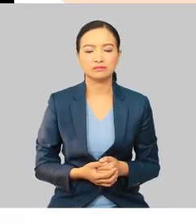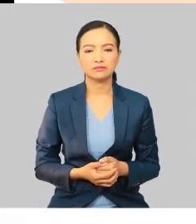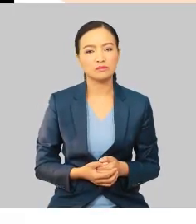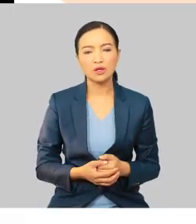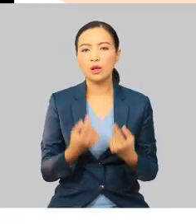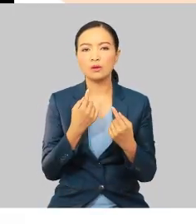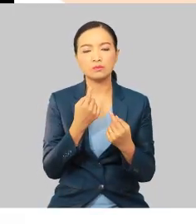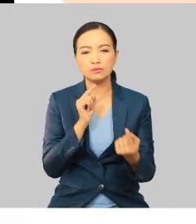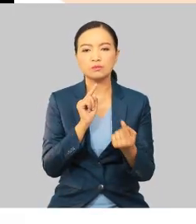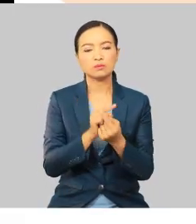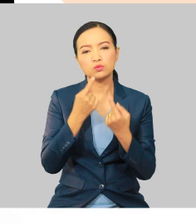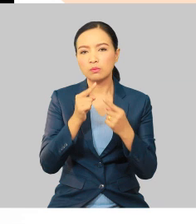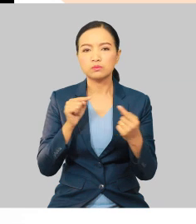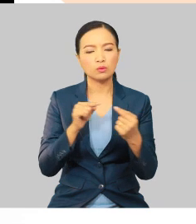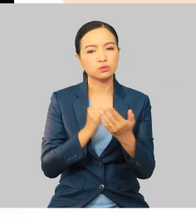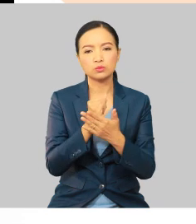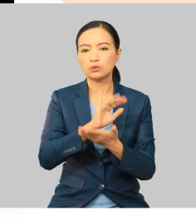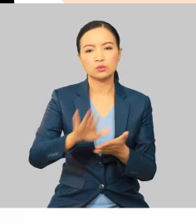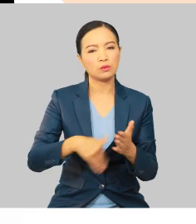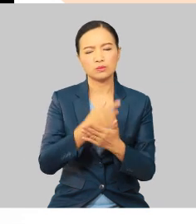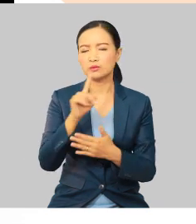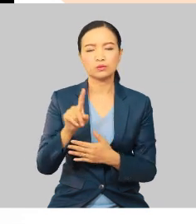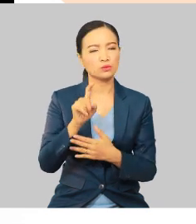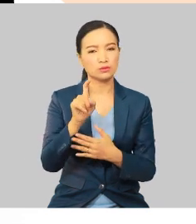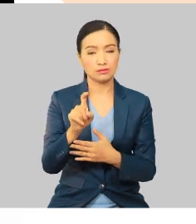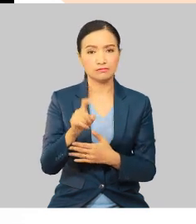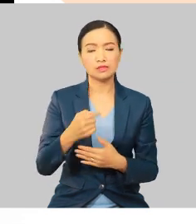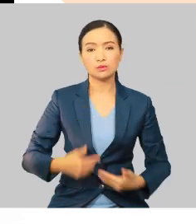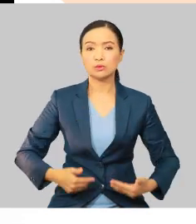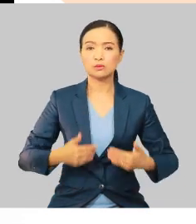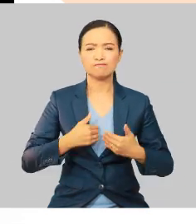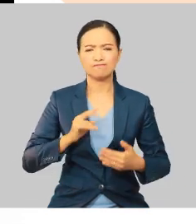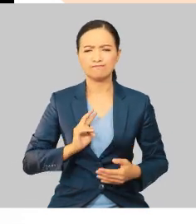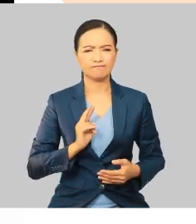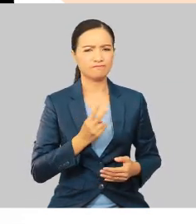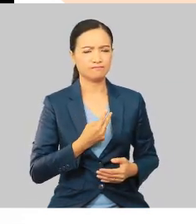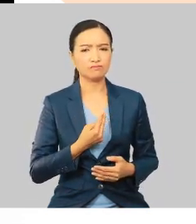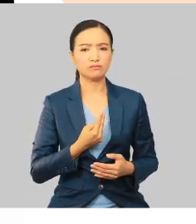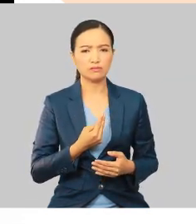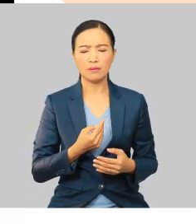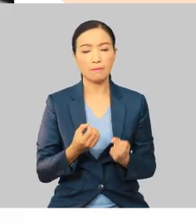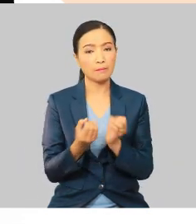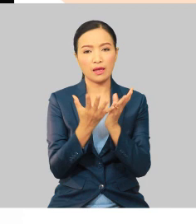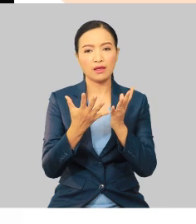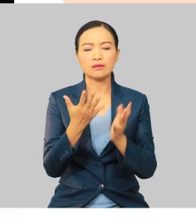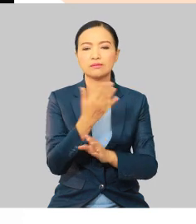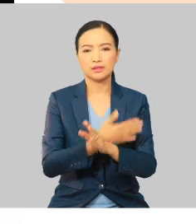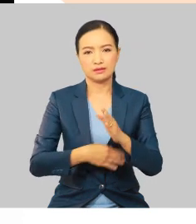ที่ถูกต้องแท้จริงทั้งหมดและยิ่งสงสัยมากขึ้นเมื่อชีวิตพลิกผันและต้องแตกต่